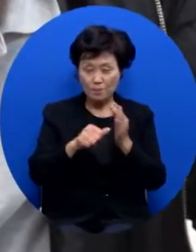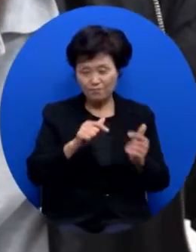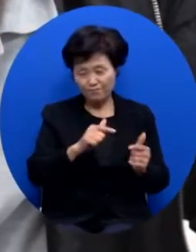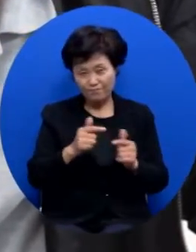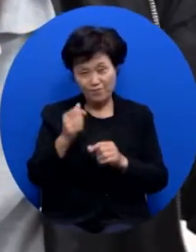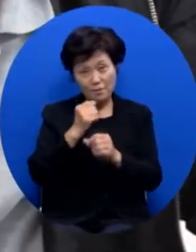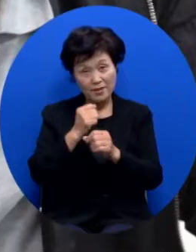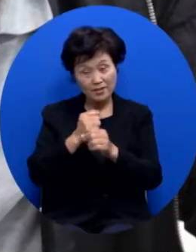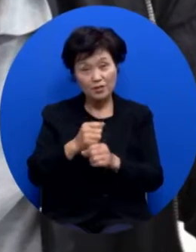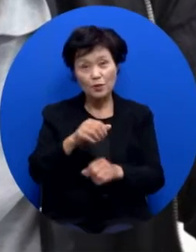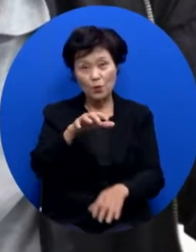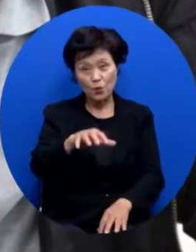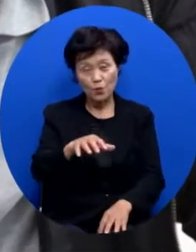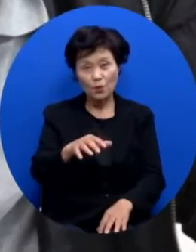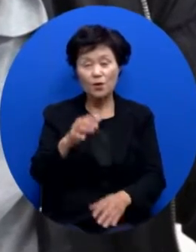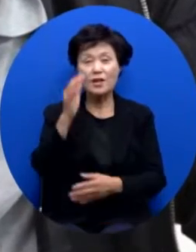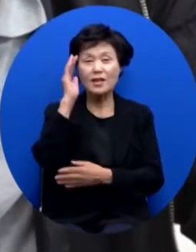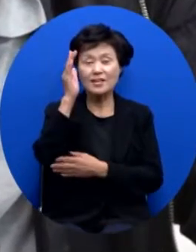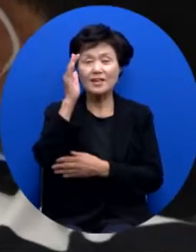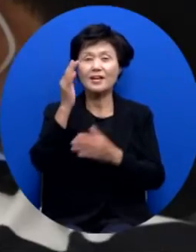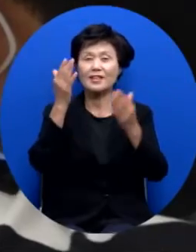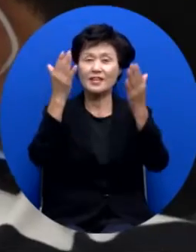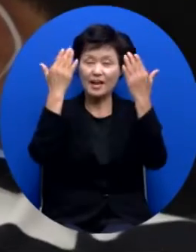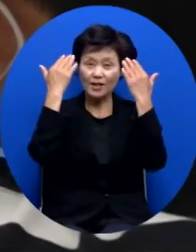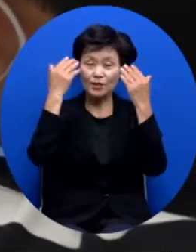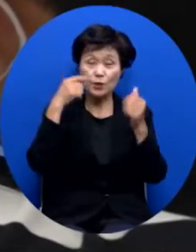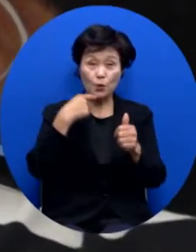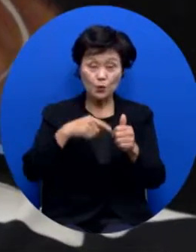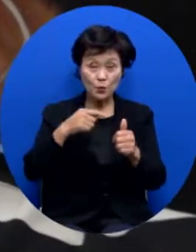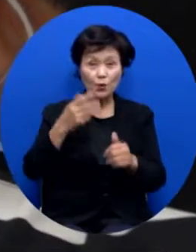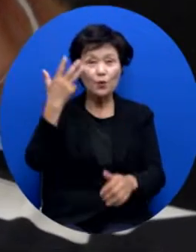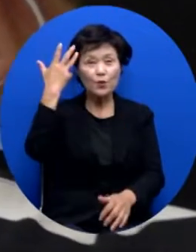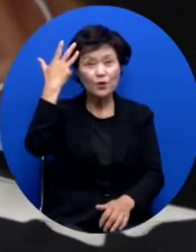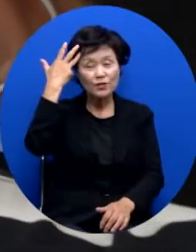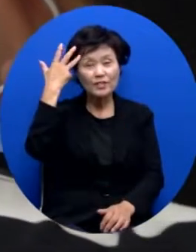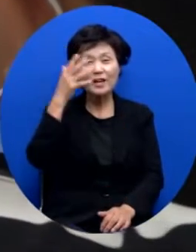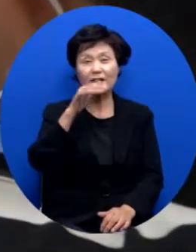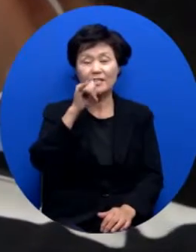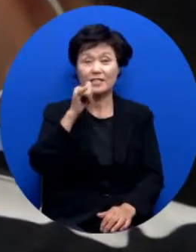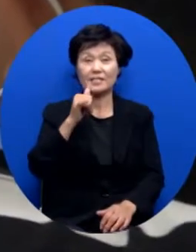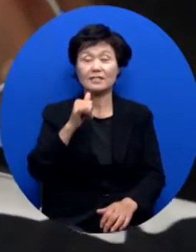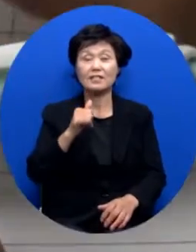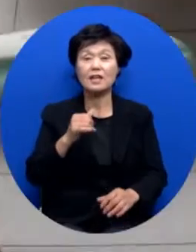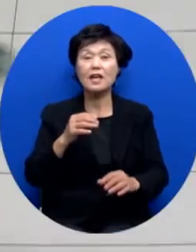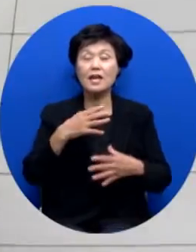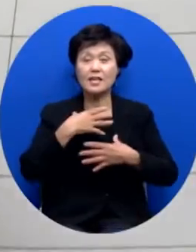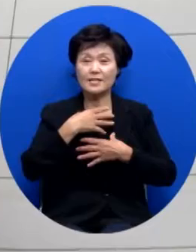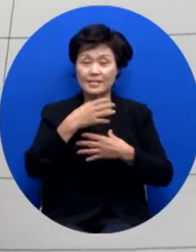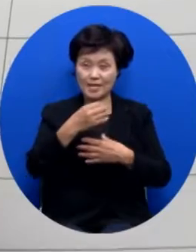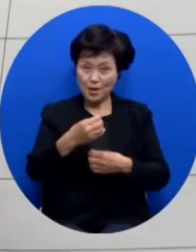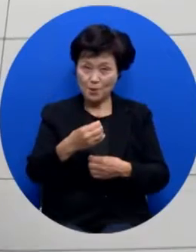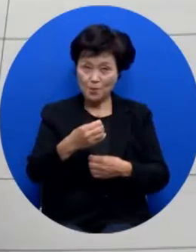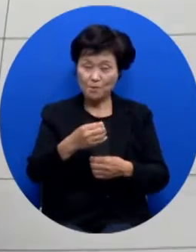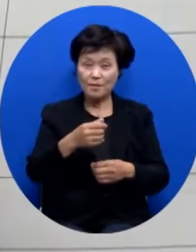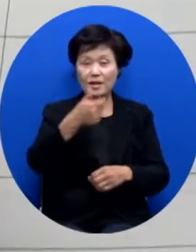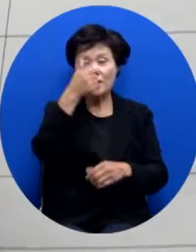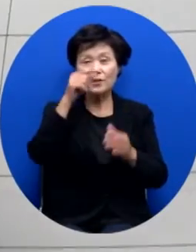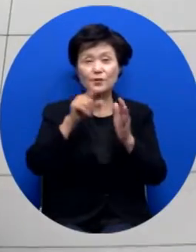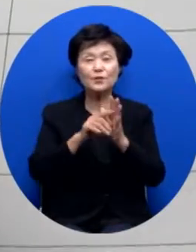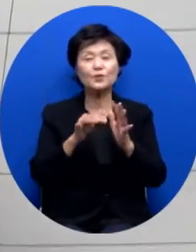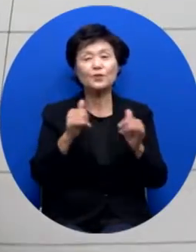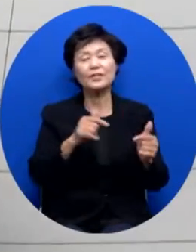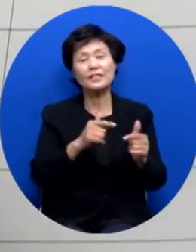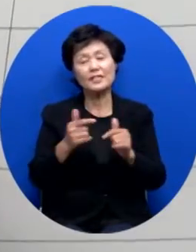수업은 이야기 학교에 교육 철학인 샬롬의 삶을 누리고 만들어가는 그리스도인 양성의